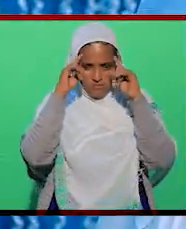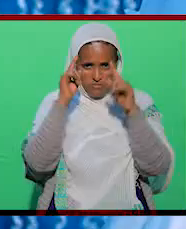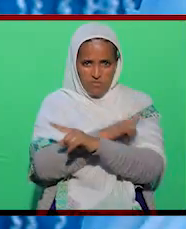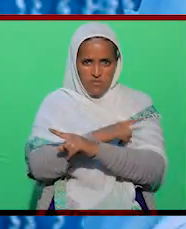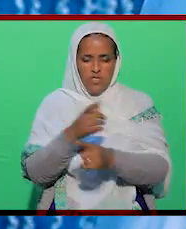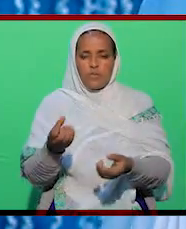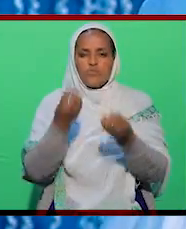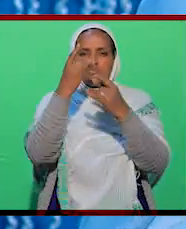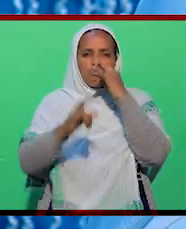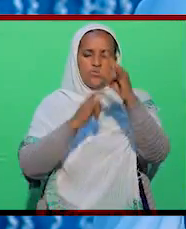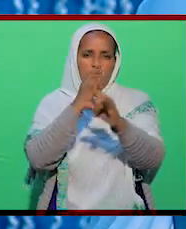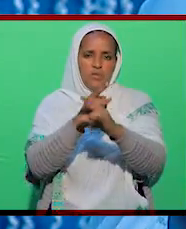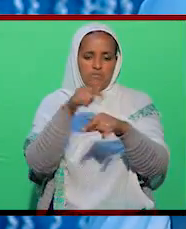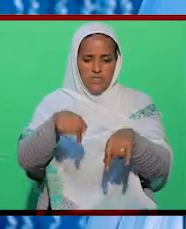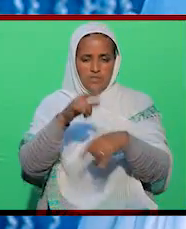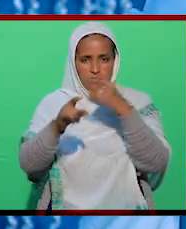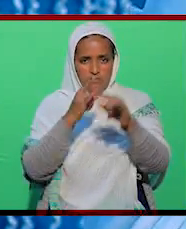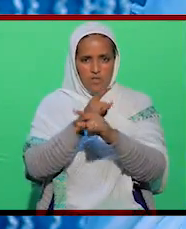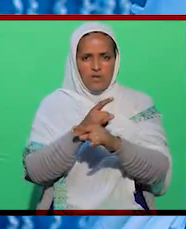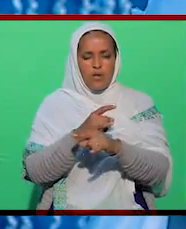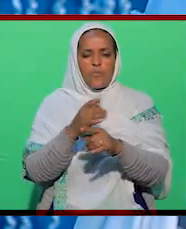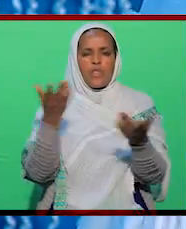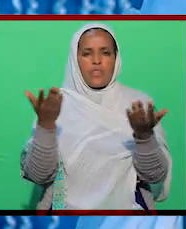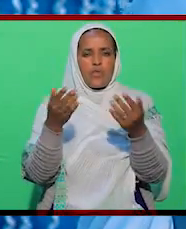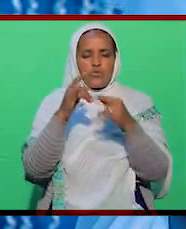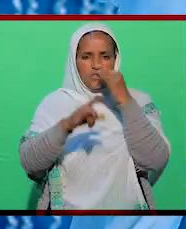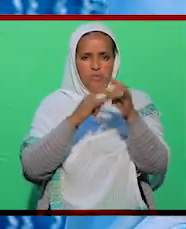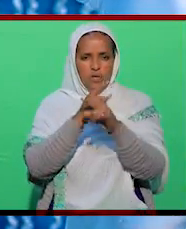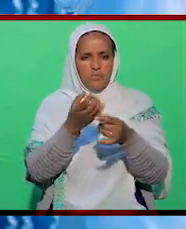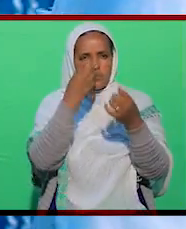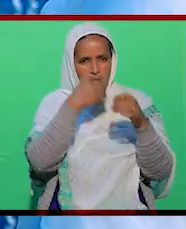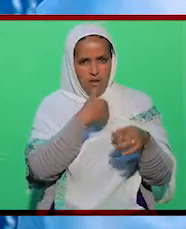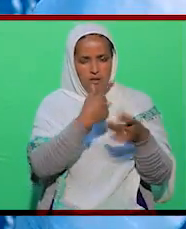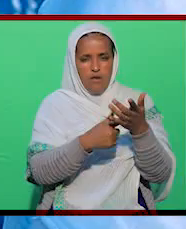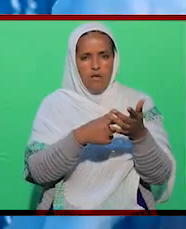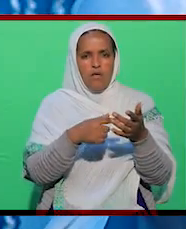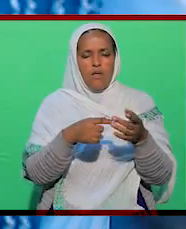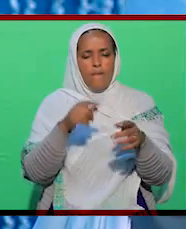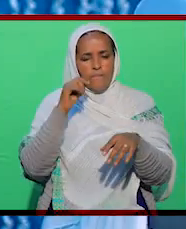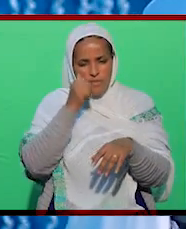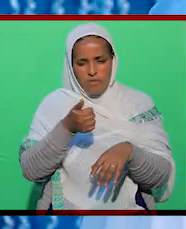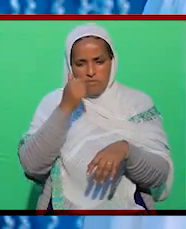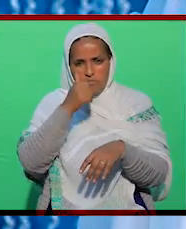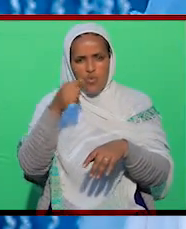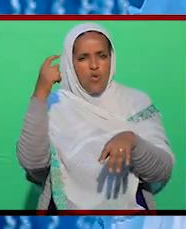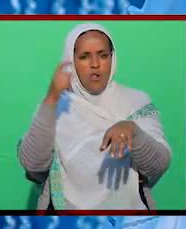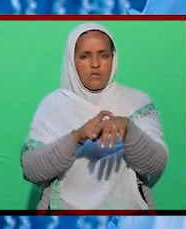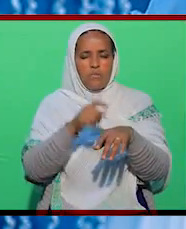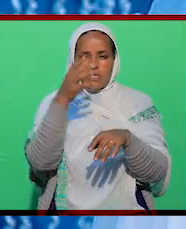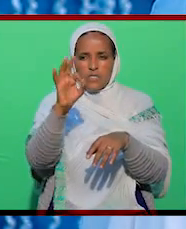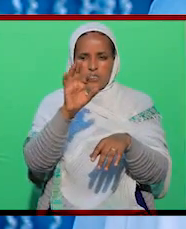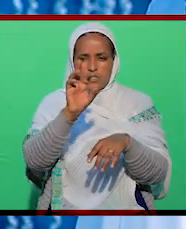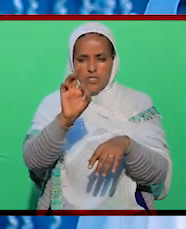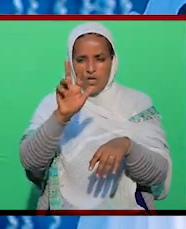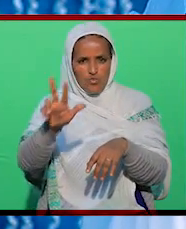እና ሐሳውያን የበዙበት ዘመን ነው። በዚህ ዘመን ብቻ ሳይሆን በየትኛውም ዘመን ነበር። አሁን ዘመን ነገሩ ሳላስበው ረዘመብኝ። በየጊዜው